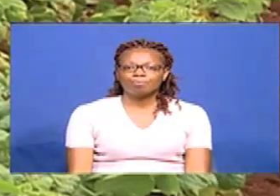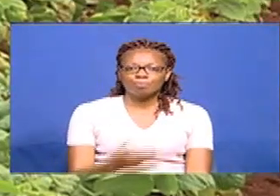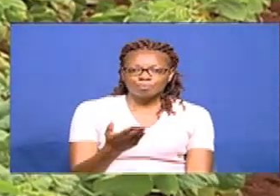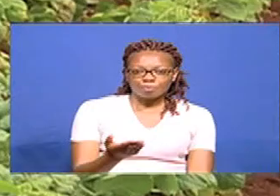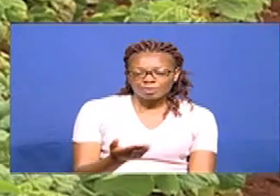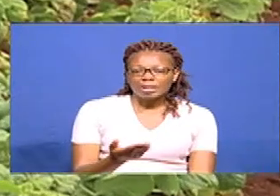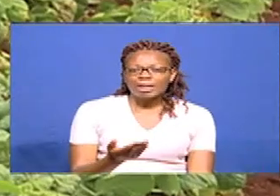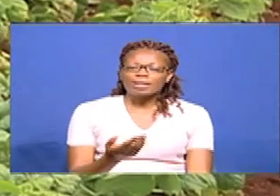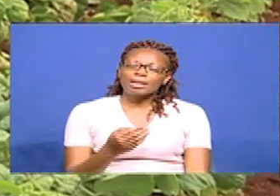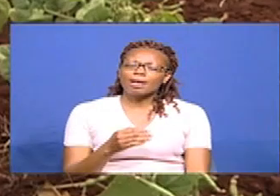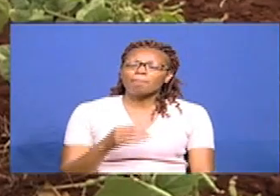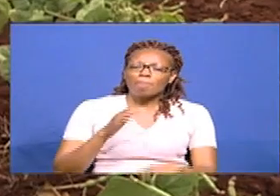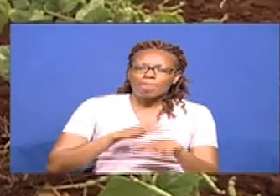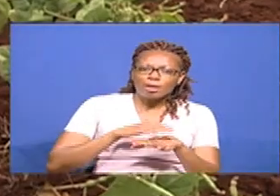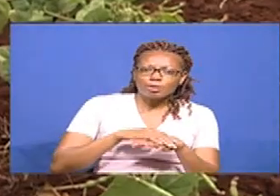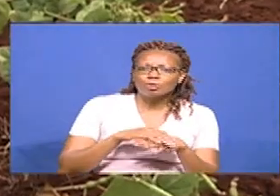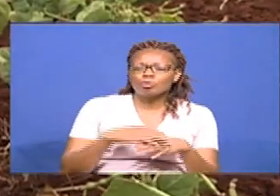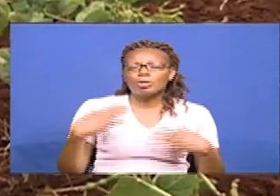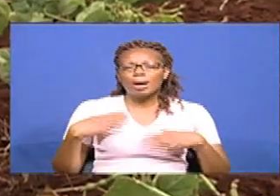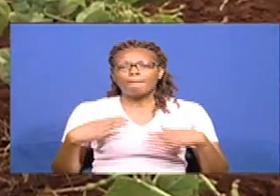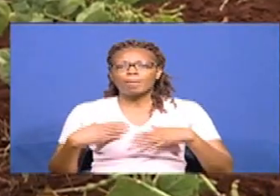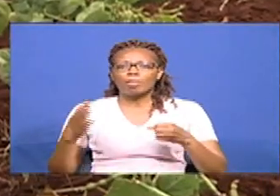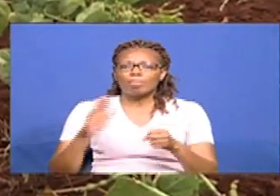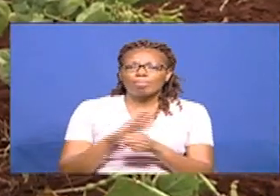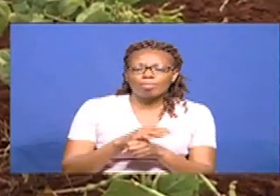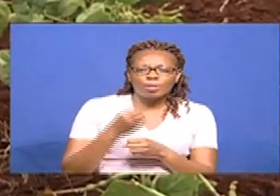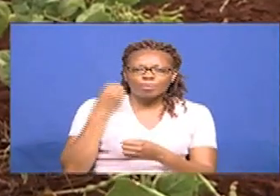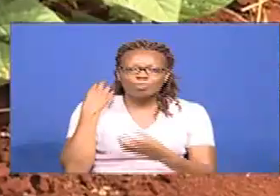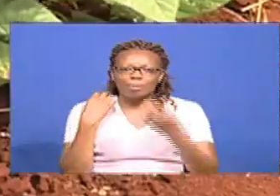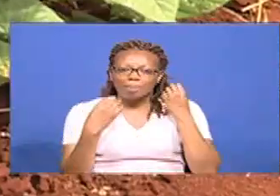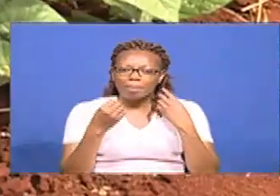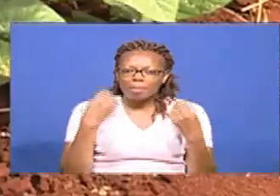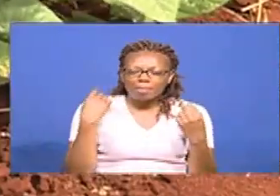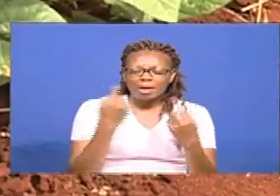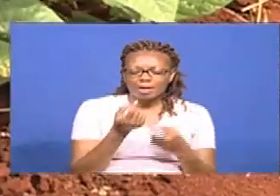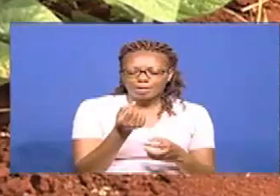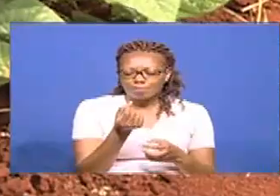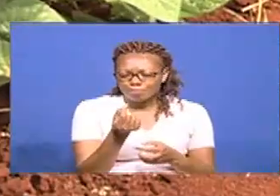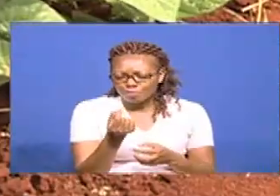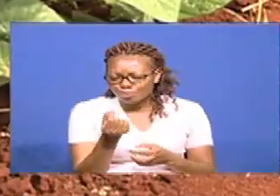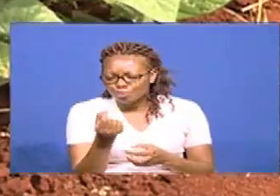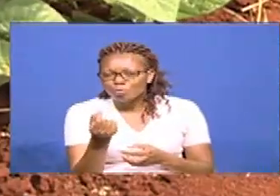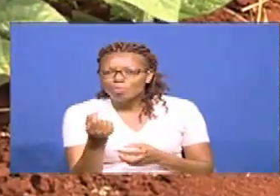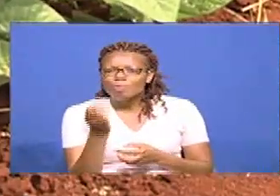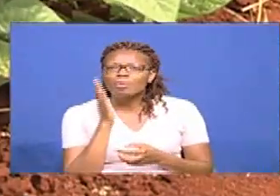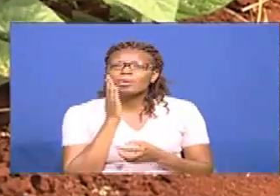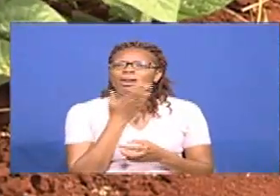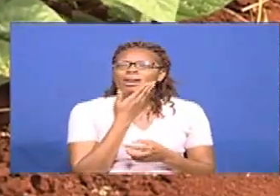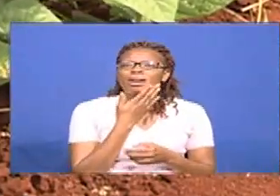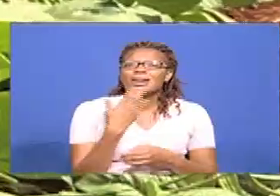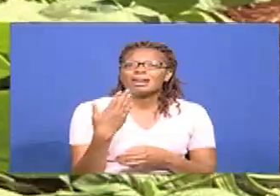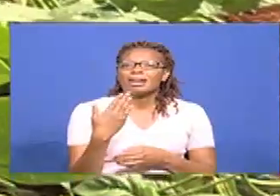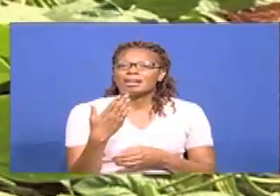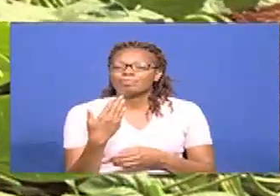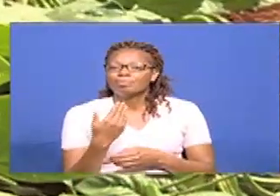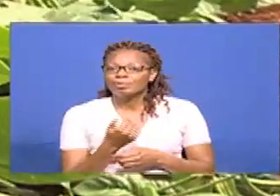Porojo, almaarufu ndengu kama vile zinavyojulikana na wengi, ni mmea mdogo ulio mviringo kwa umbo na wa rangi ya